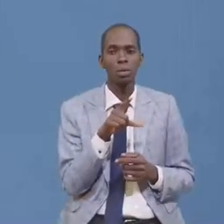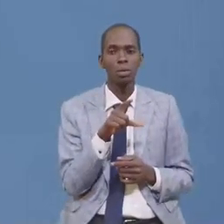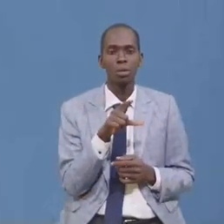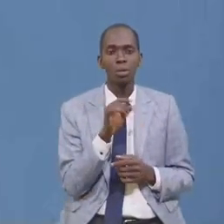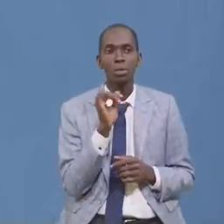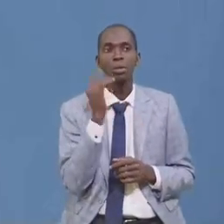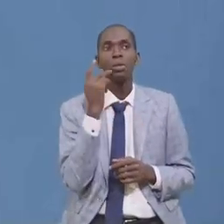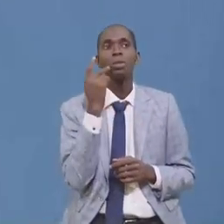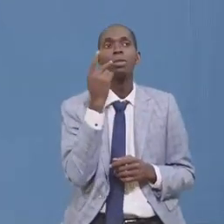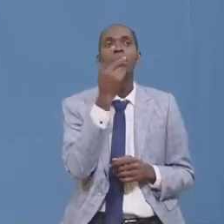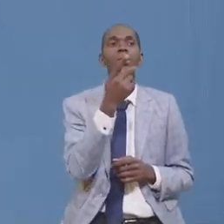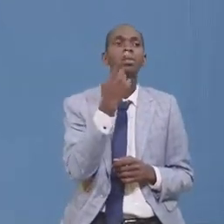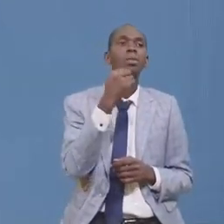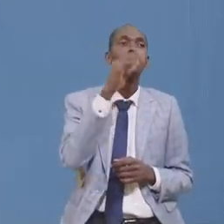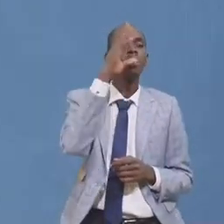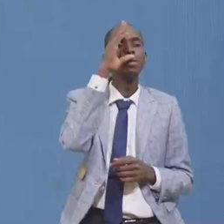regarde l'ambassadeur.